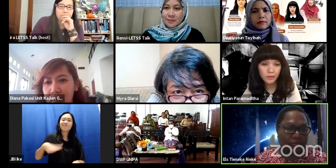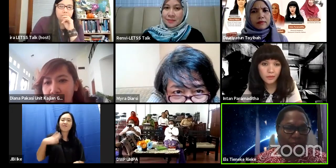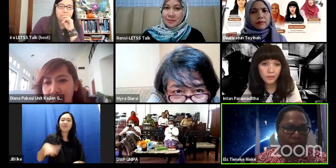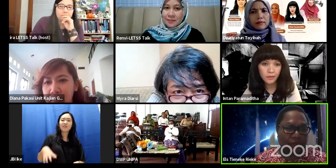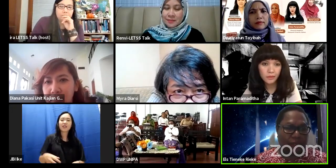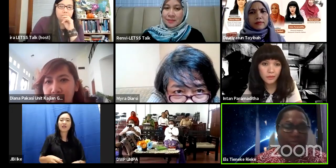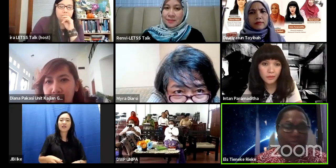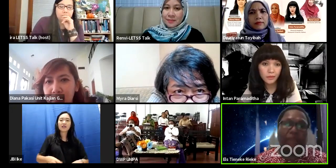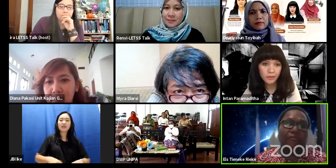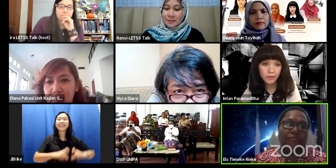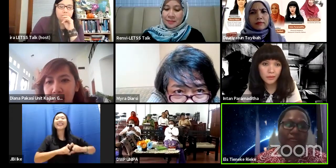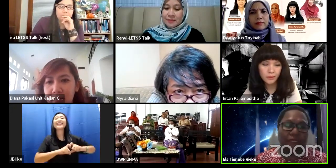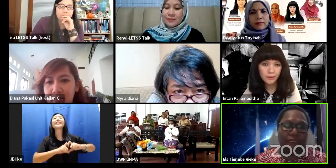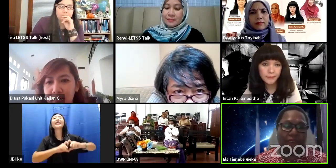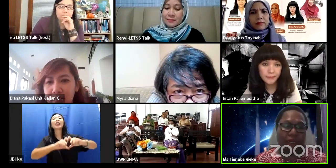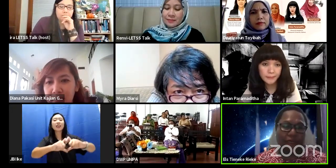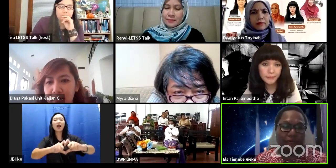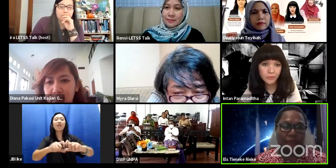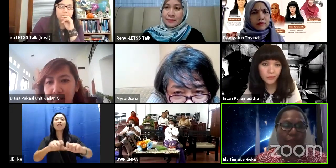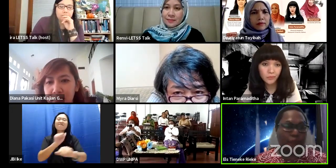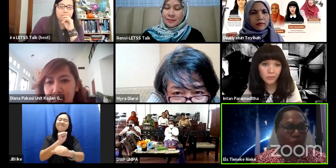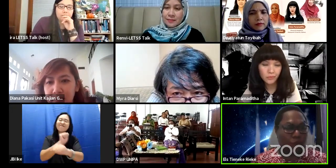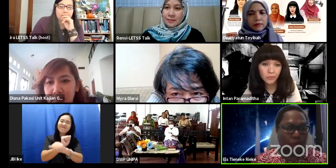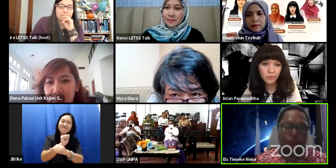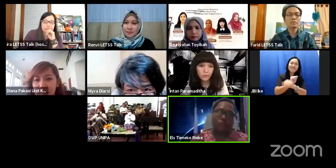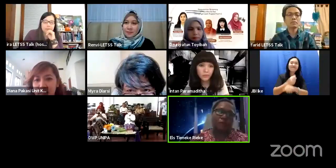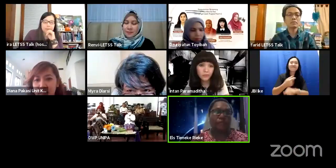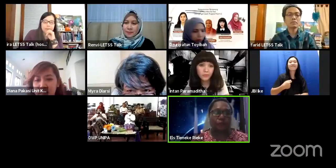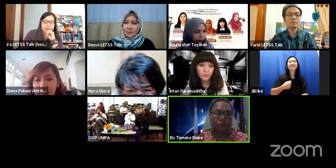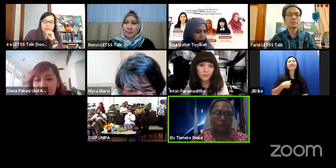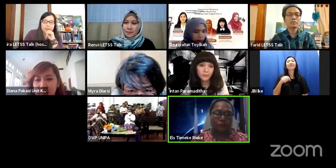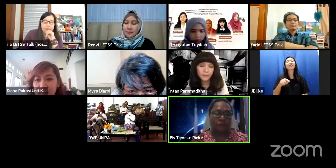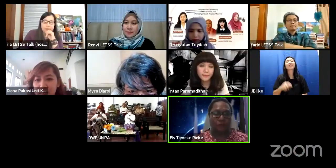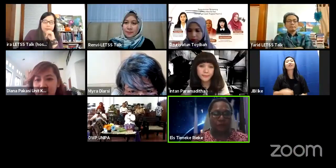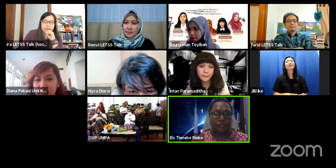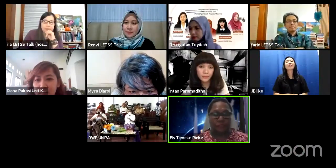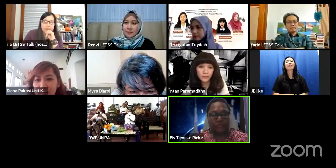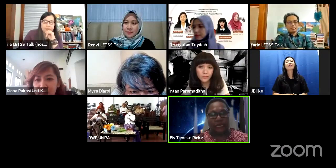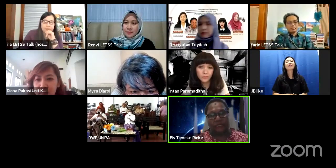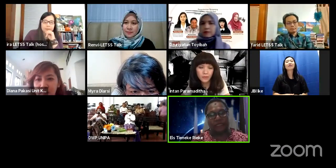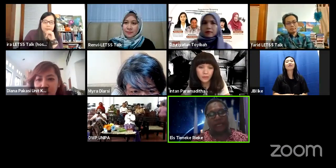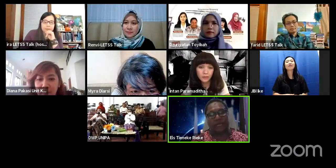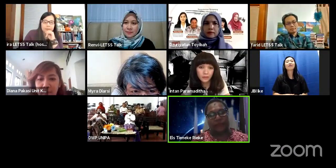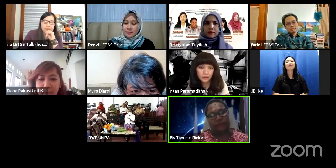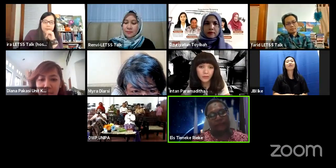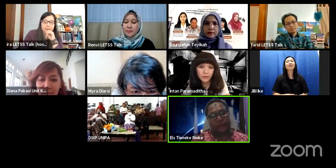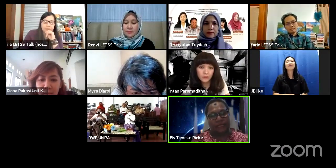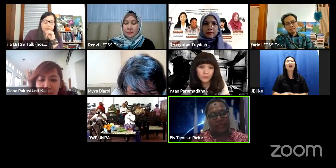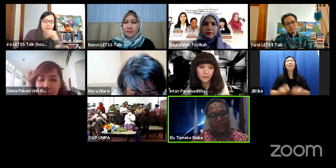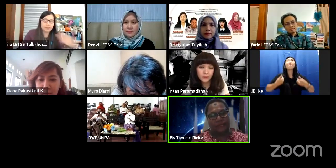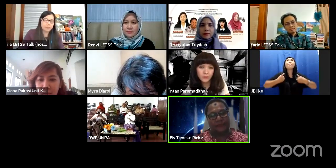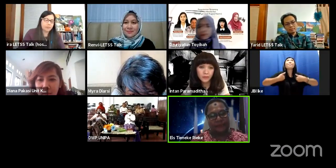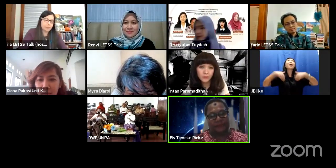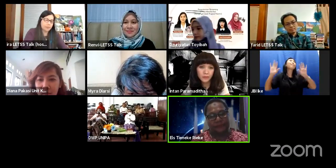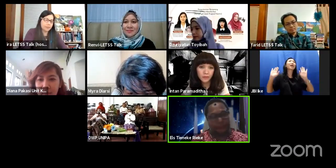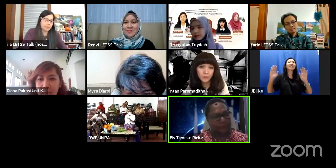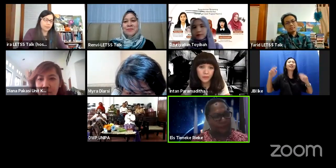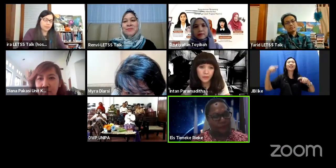mencintai pekerjaan ini, dan itu memberi ruang luas bagi saya untuk mengekspresikan diri saya. Terima